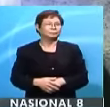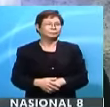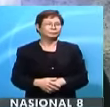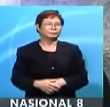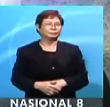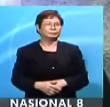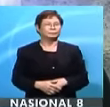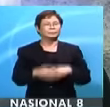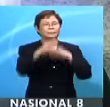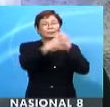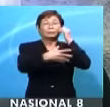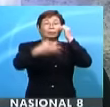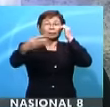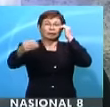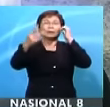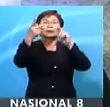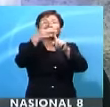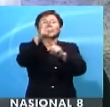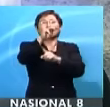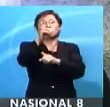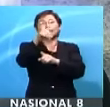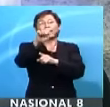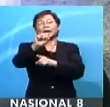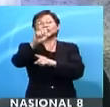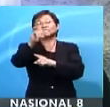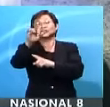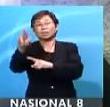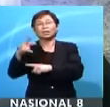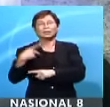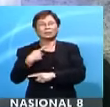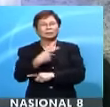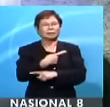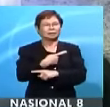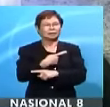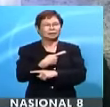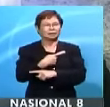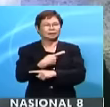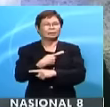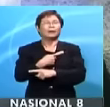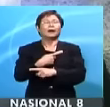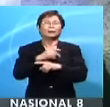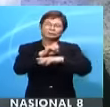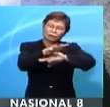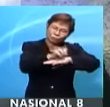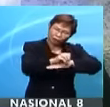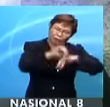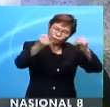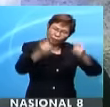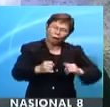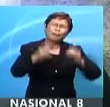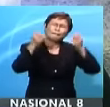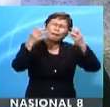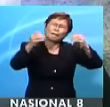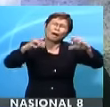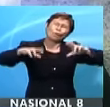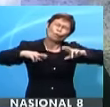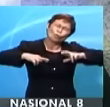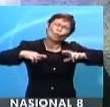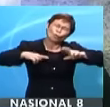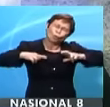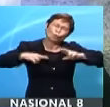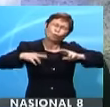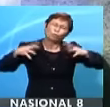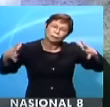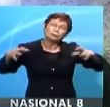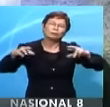ke Masyair, kita menganjurkan supaya jemaah-jemaah haji ini banyak berehat, banyak merehatkan diri. Sebab